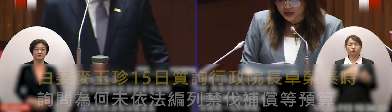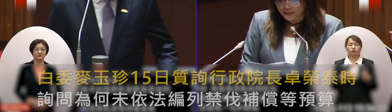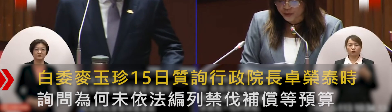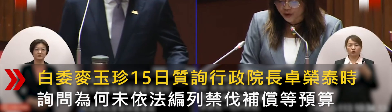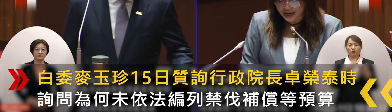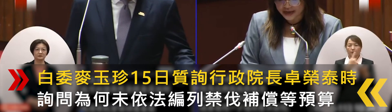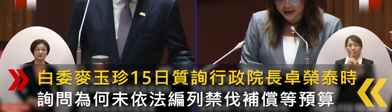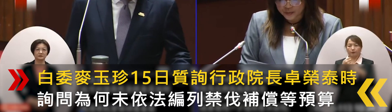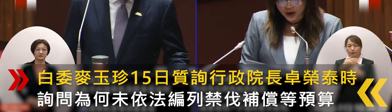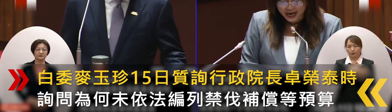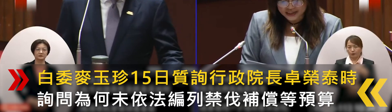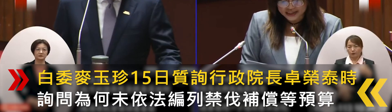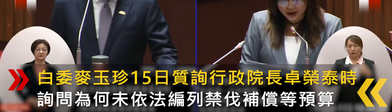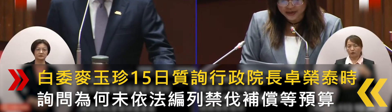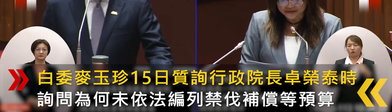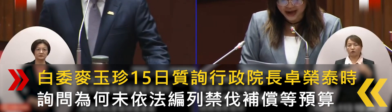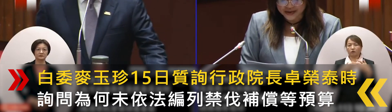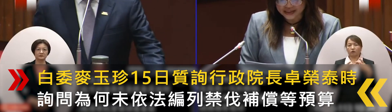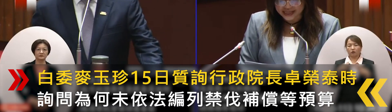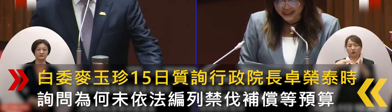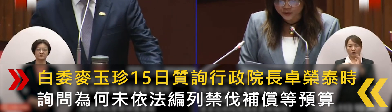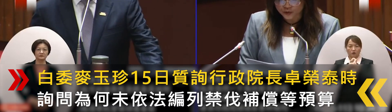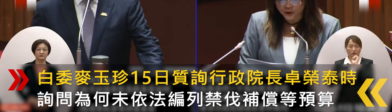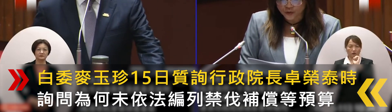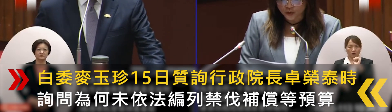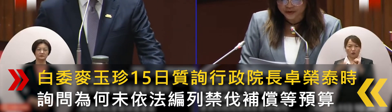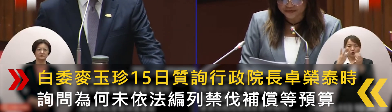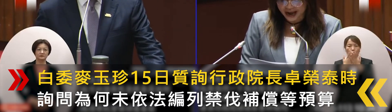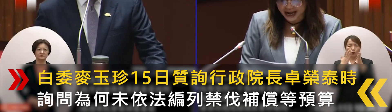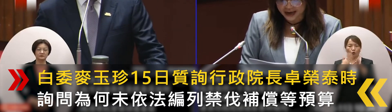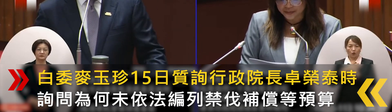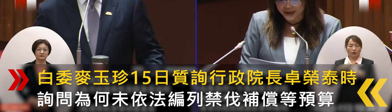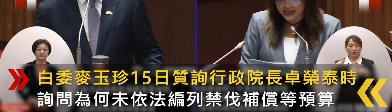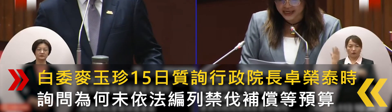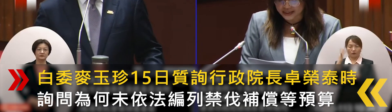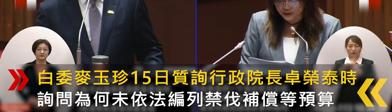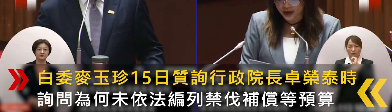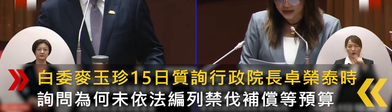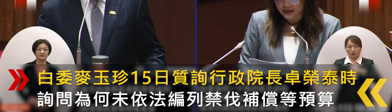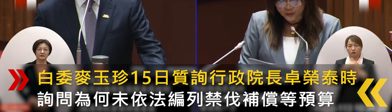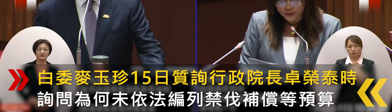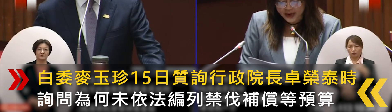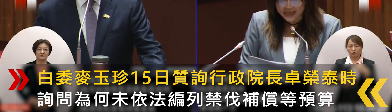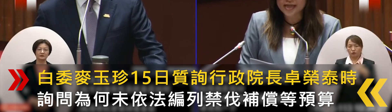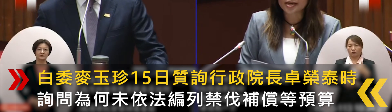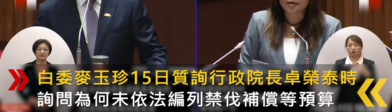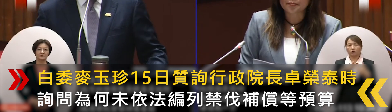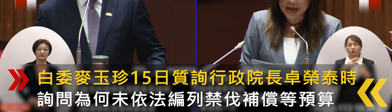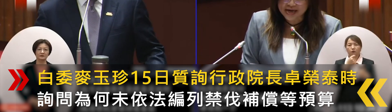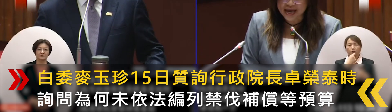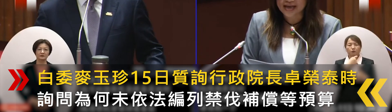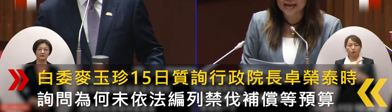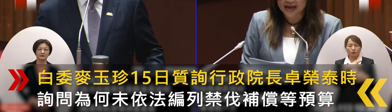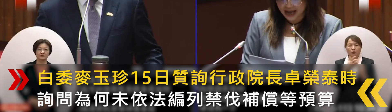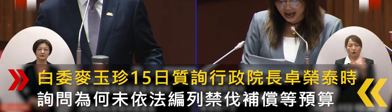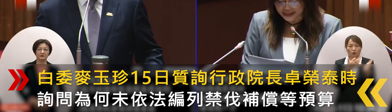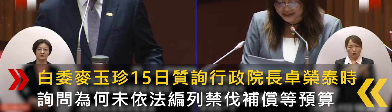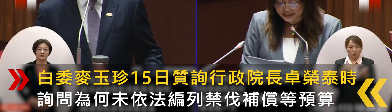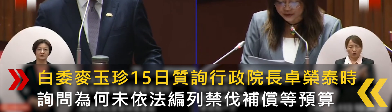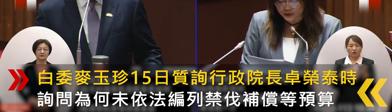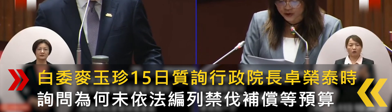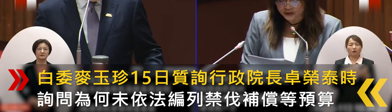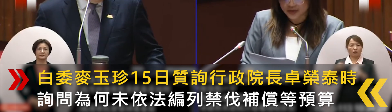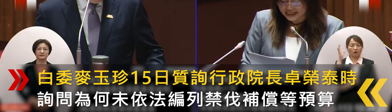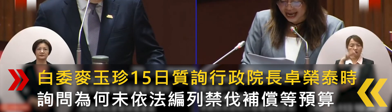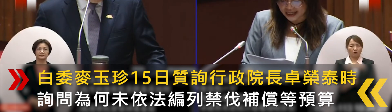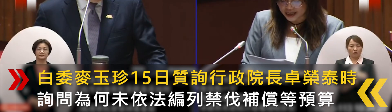为什么各个部会不按照立法院三读通过的法案编列预算，不愿意编列，还